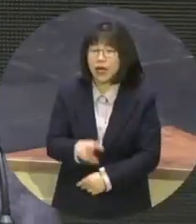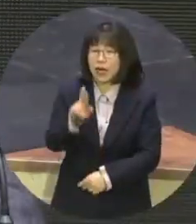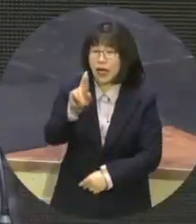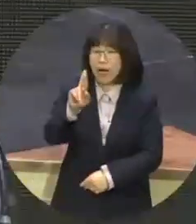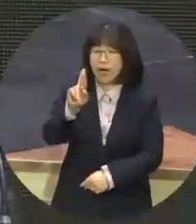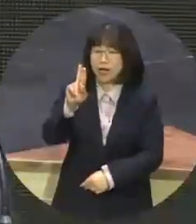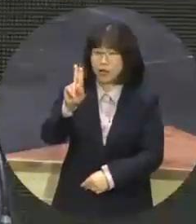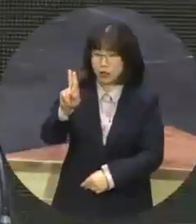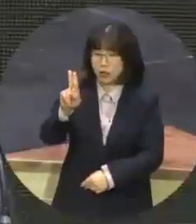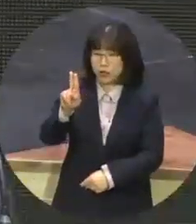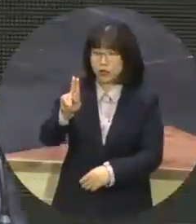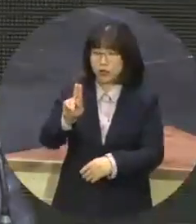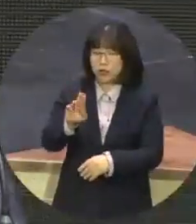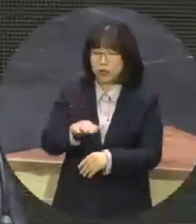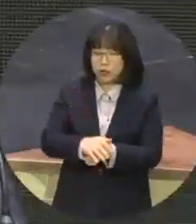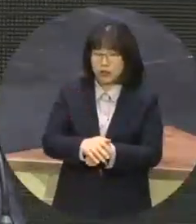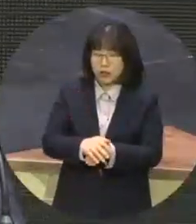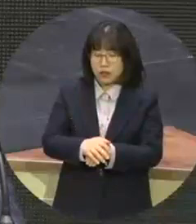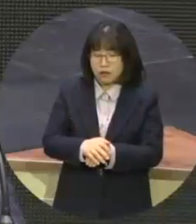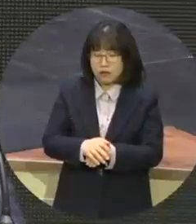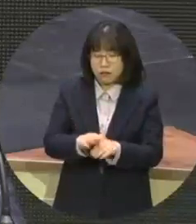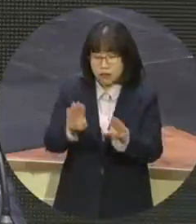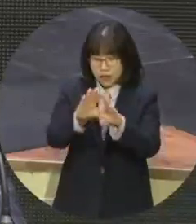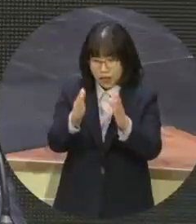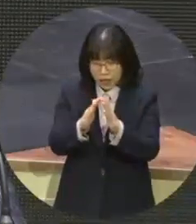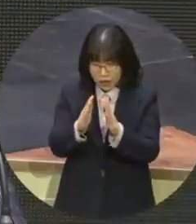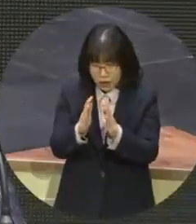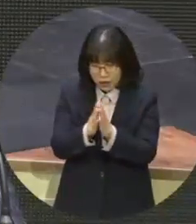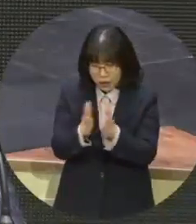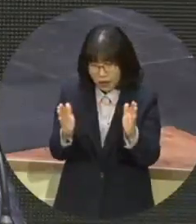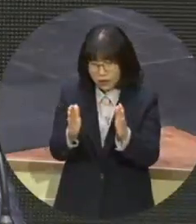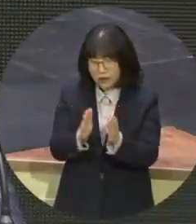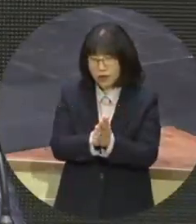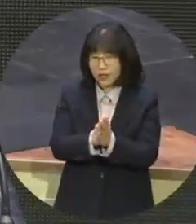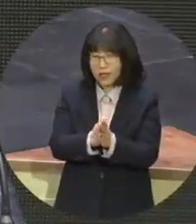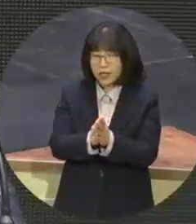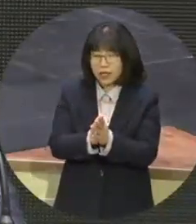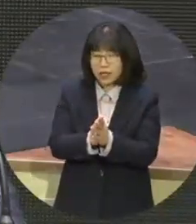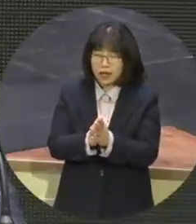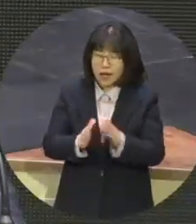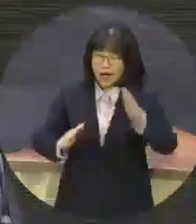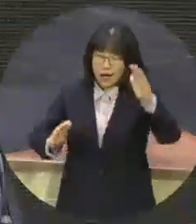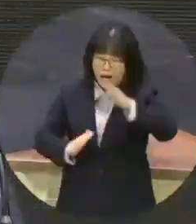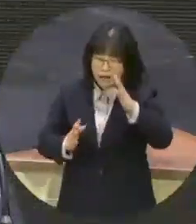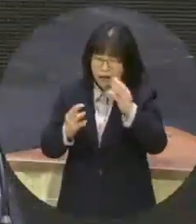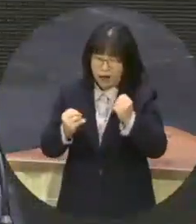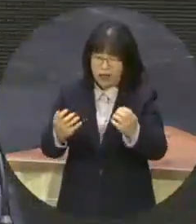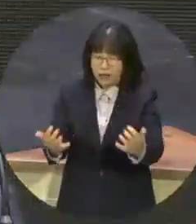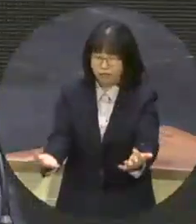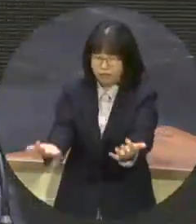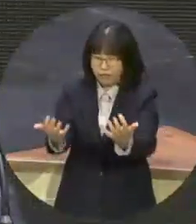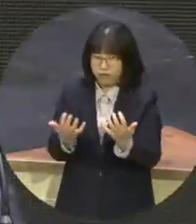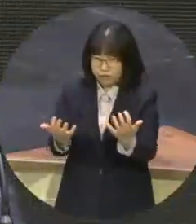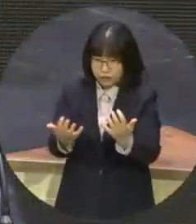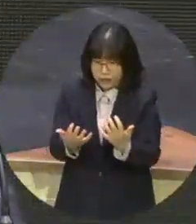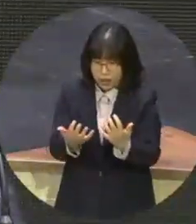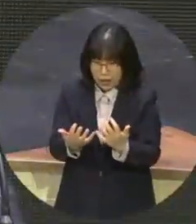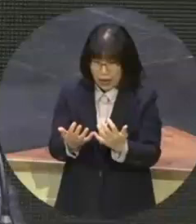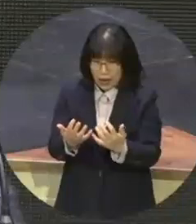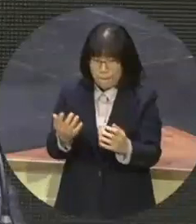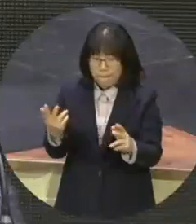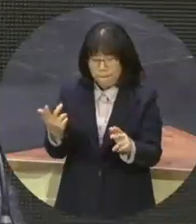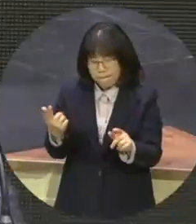안류 개강 이후 최고로 많이 모였다. 그래서 학장이 너무 좋아하면서 매년 개강